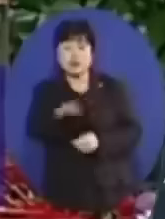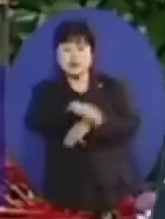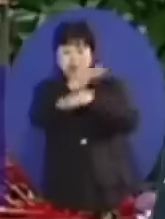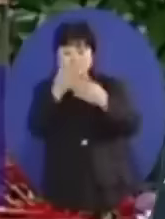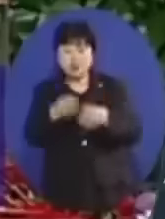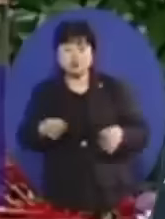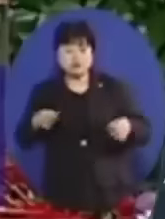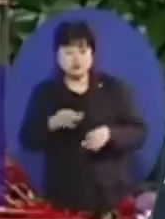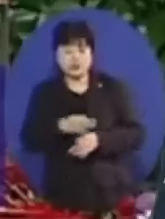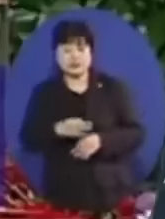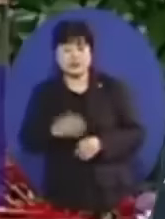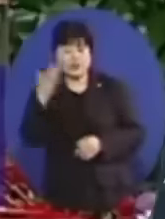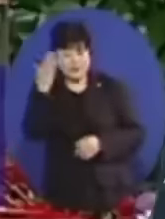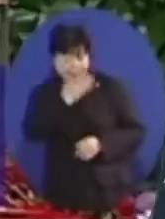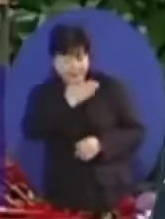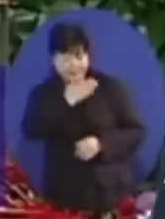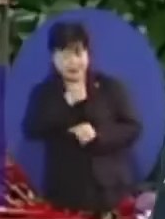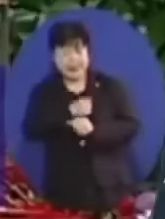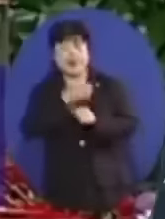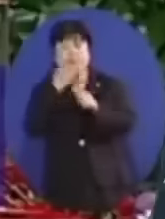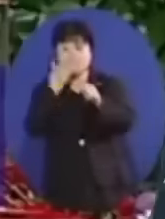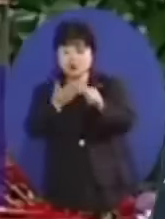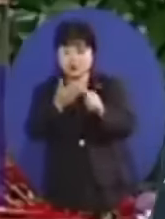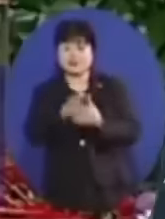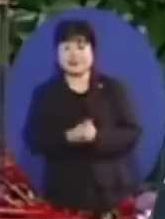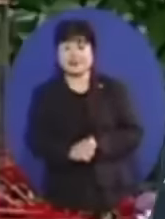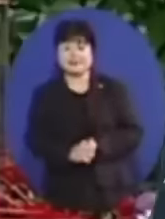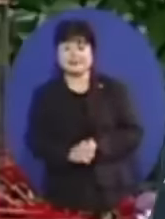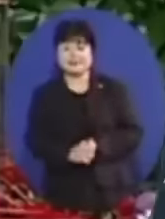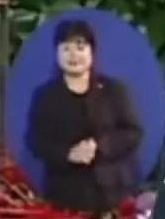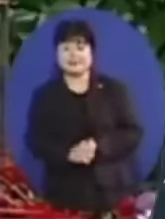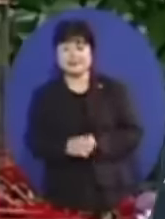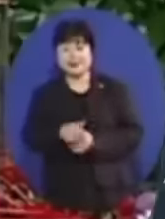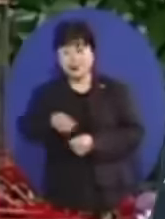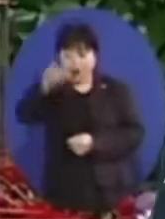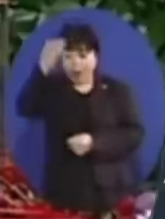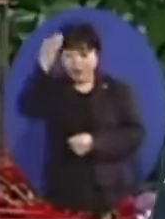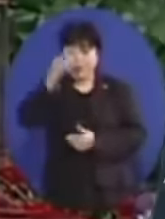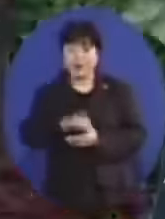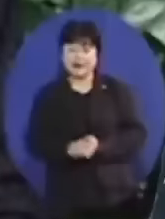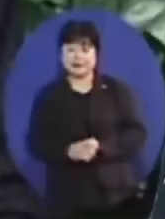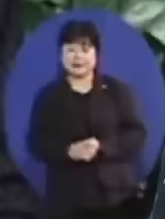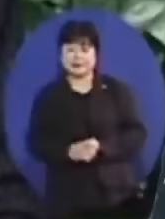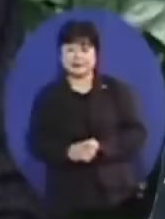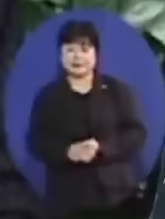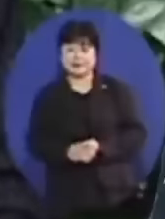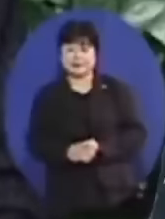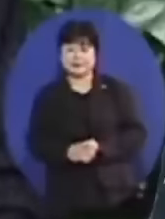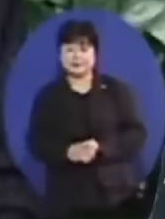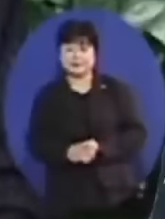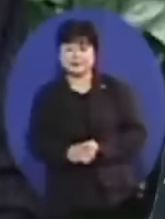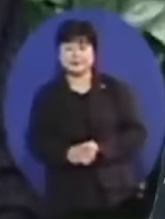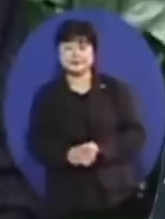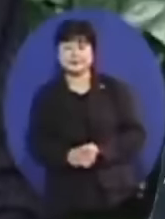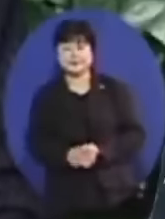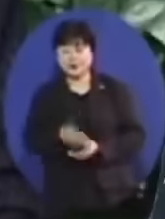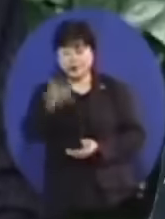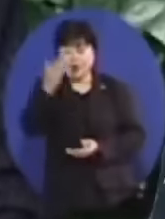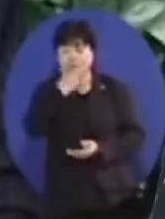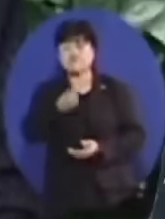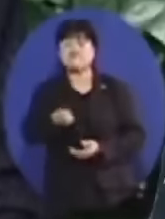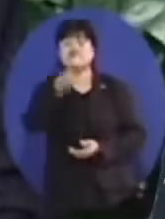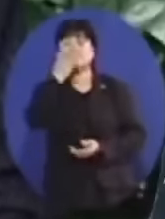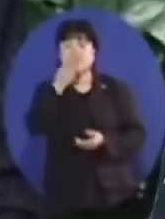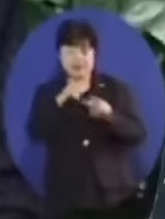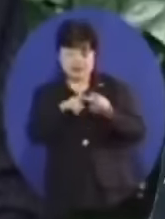모든 불의에서 우리를 깨끗하게 하실 것이라. 과거의 죄가 아니라도 과거에 불행했던